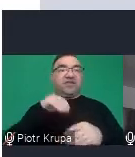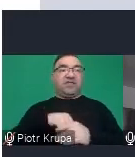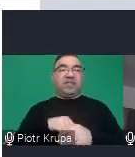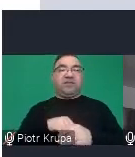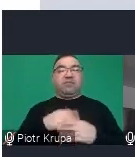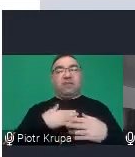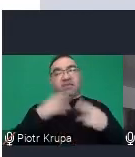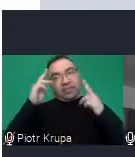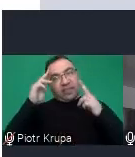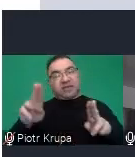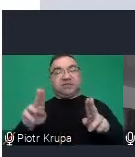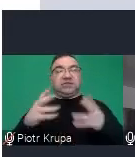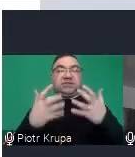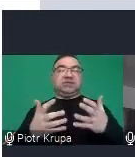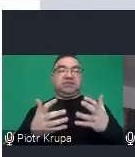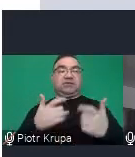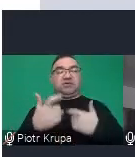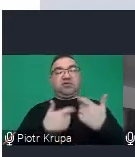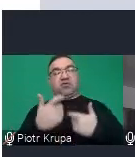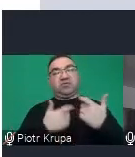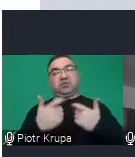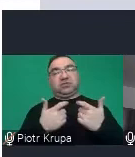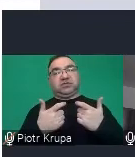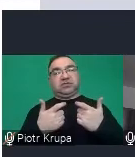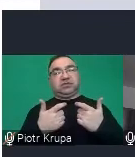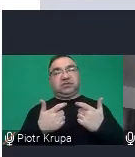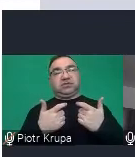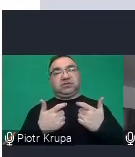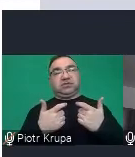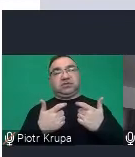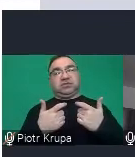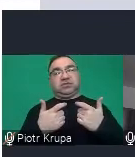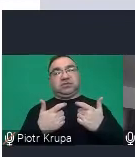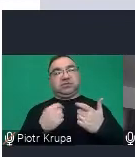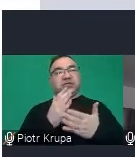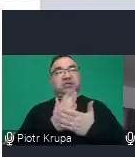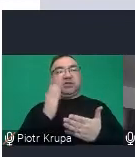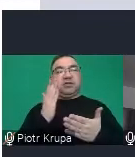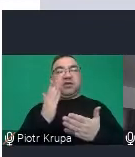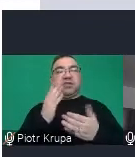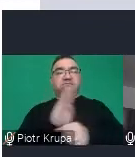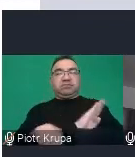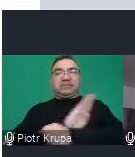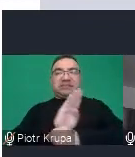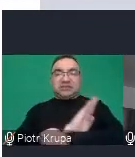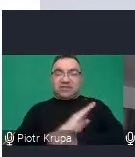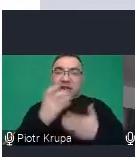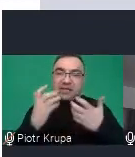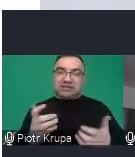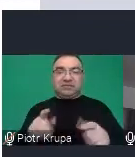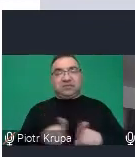mamy nadzieję i chcemy podchodzić do tychże rozwiązań nie tylko w sposób typowo komercyjny, ale również w